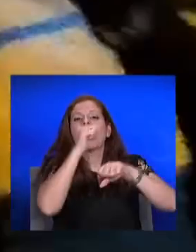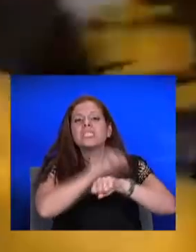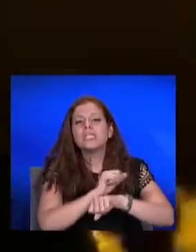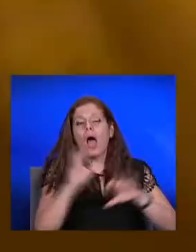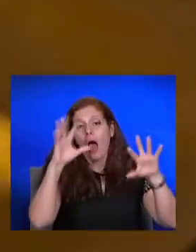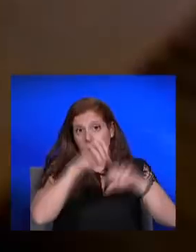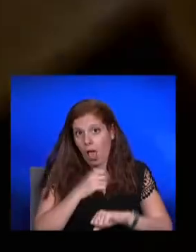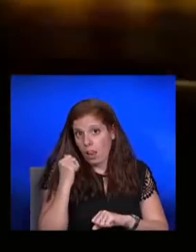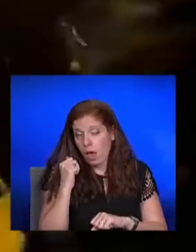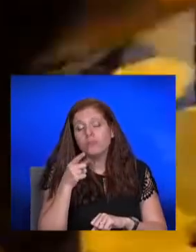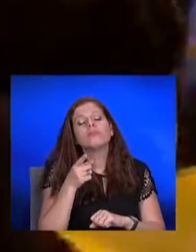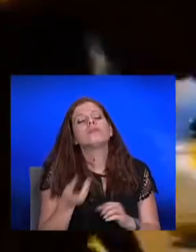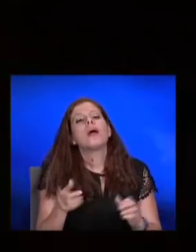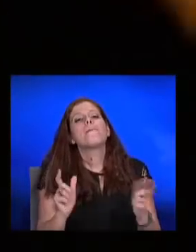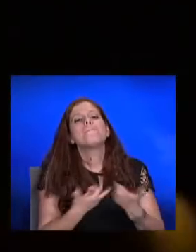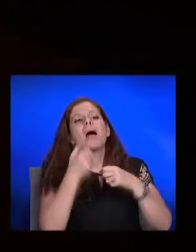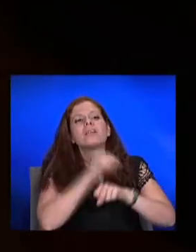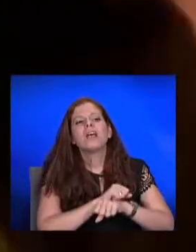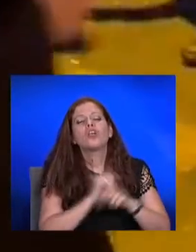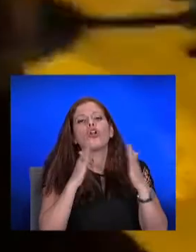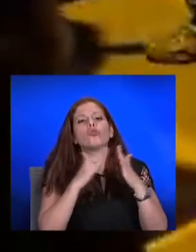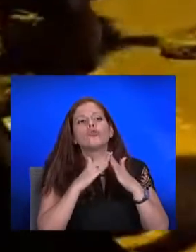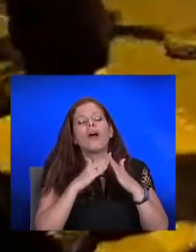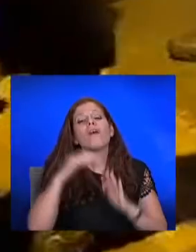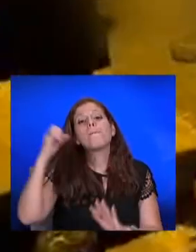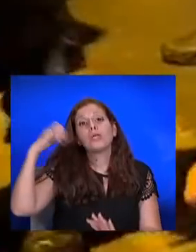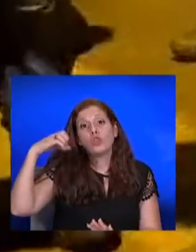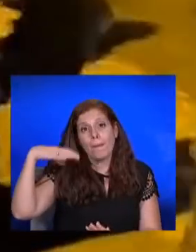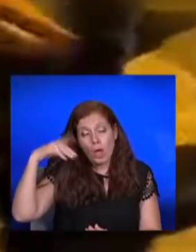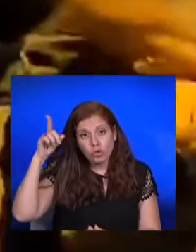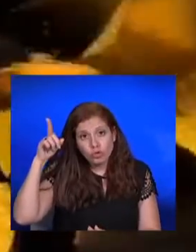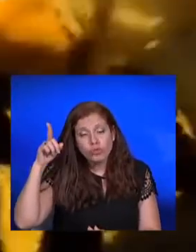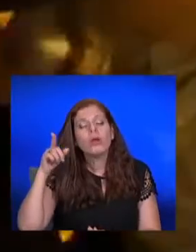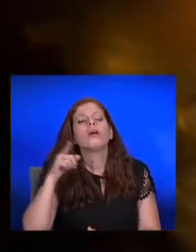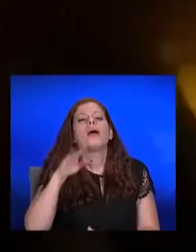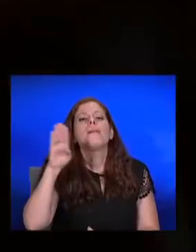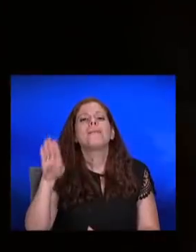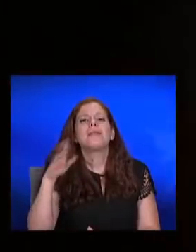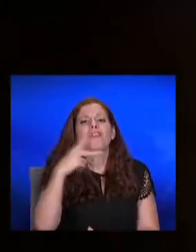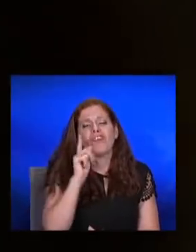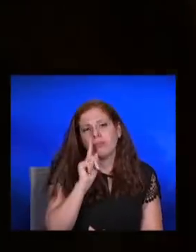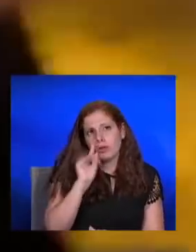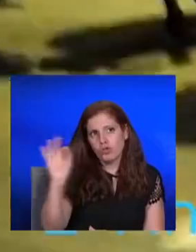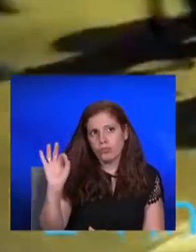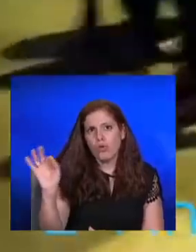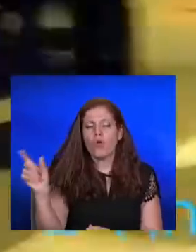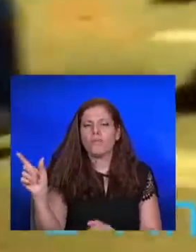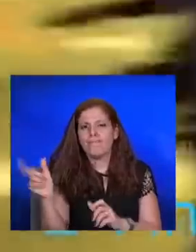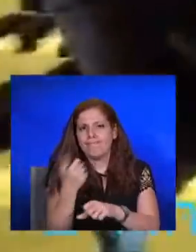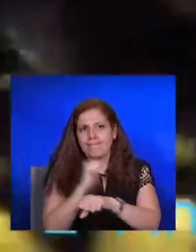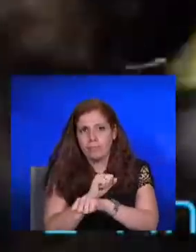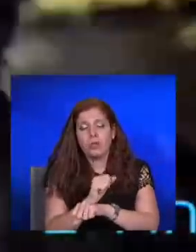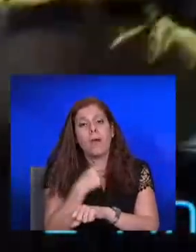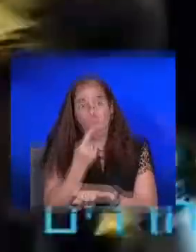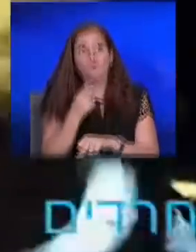מעצרו של תושב בית שמש, בנימין פרידמן שמו, בטענה שתקף שוטרים. זה מעצר שהיה לפני 100